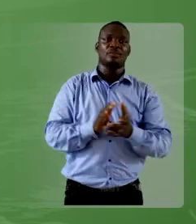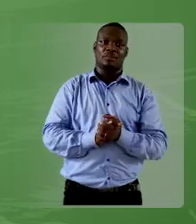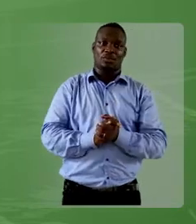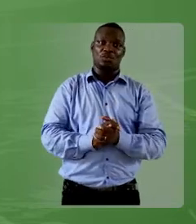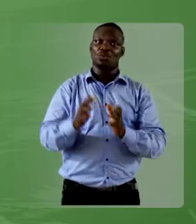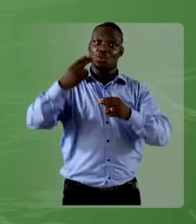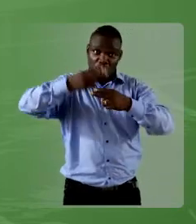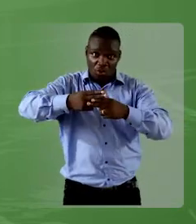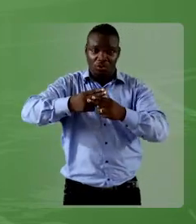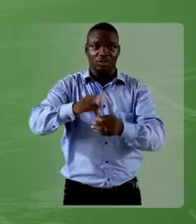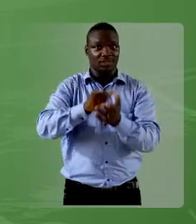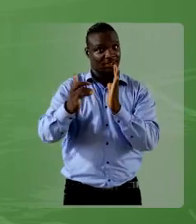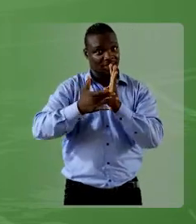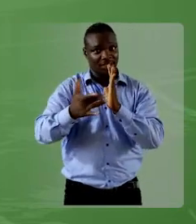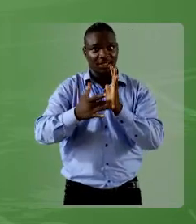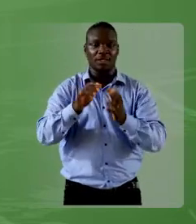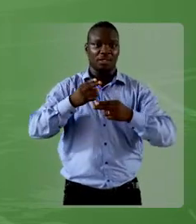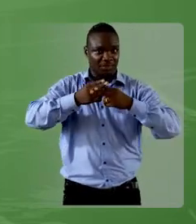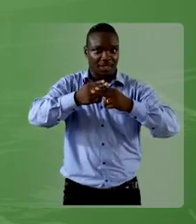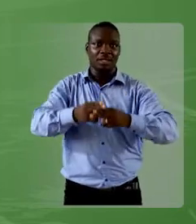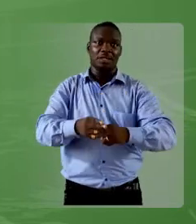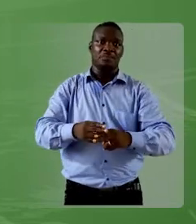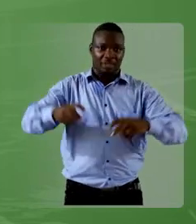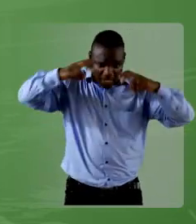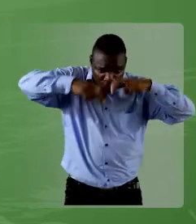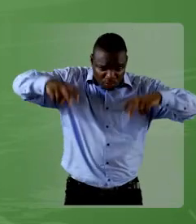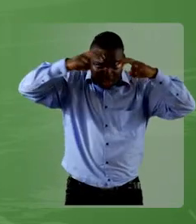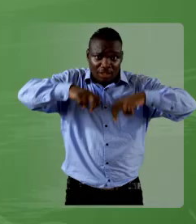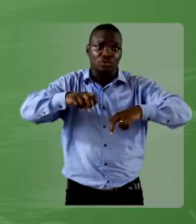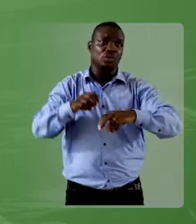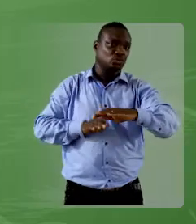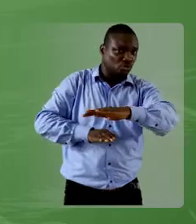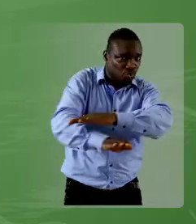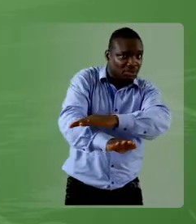cette technique, c'est la technique d'exploitation souterraine.